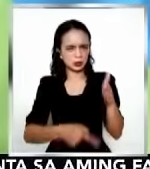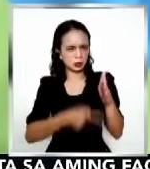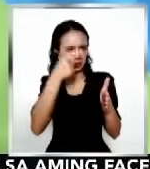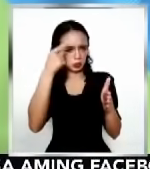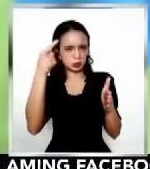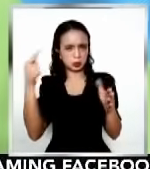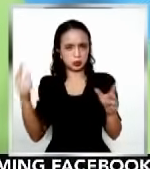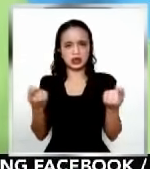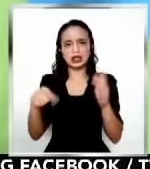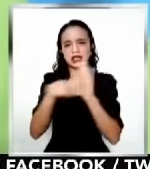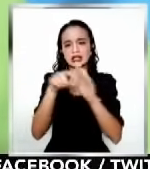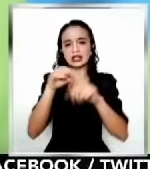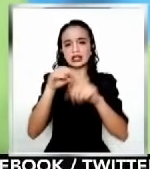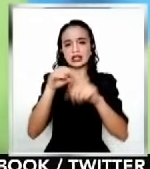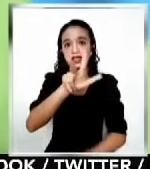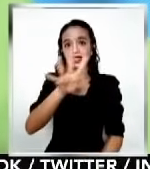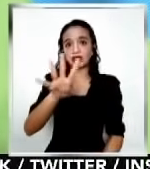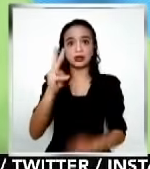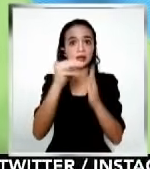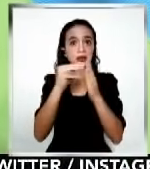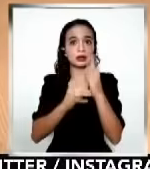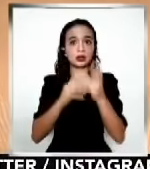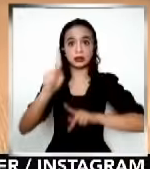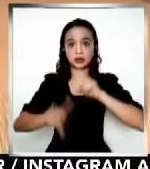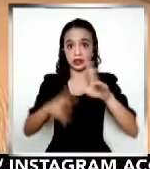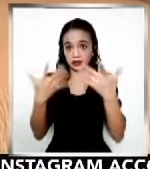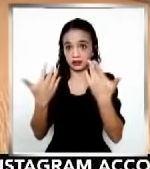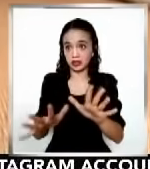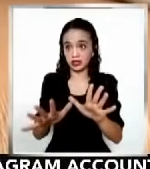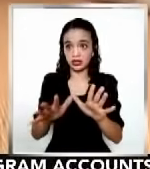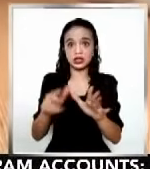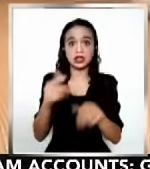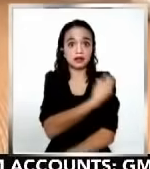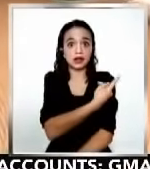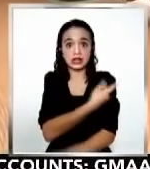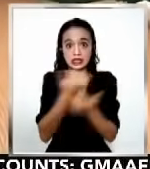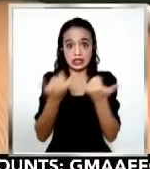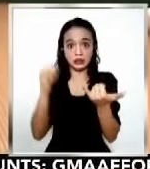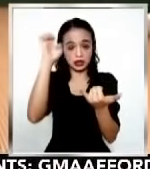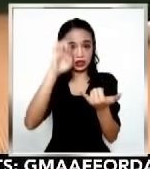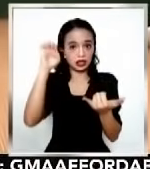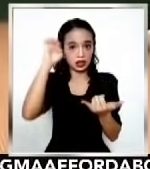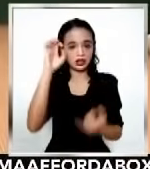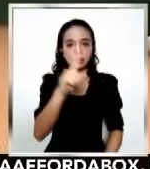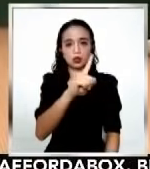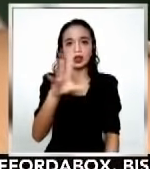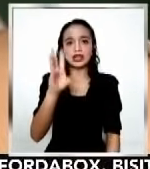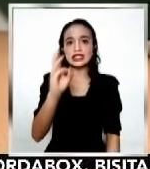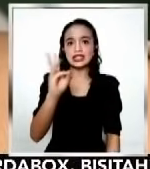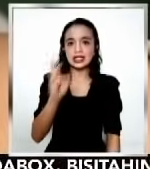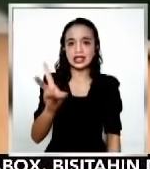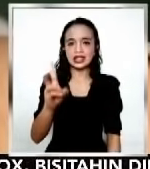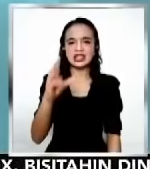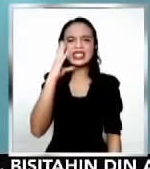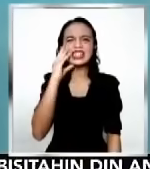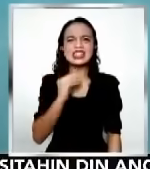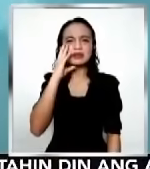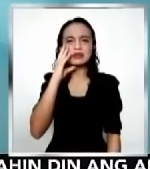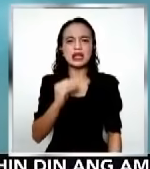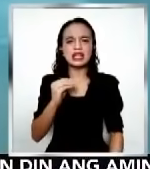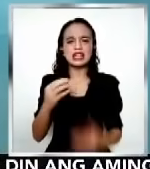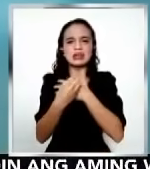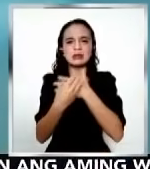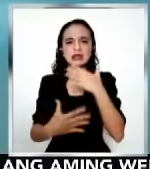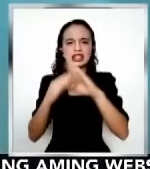34 million katao na nabakunahan sa Europa sa ngayon. Nasa mahigit 160 ang nakaranas ng blood clot sa utak at